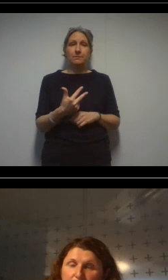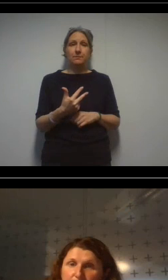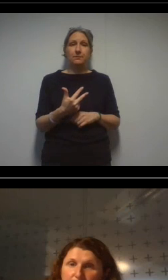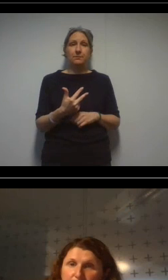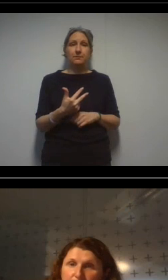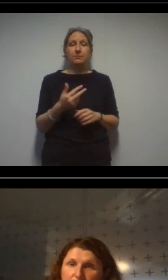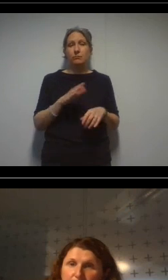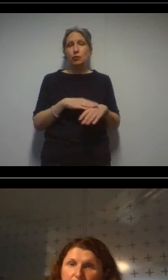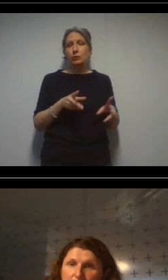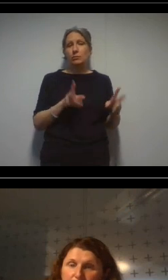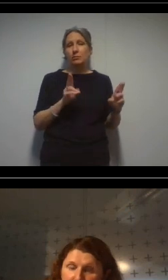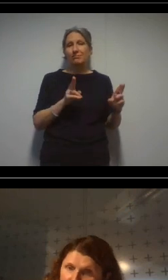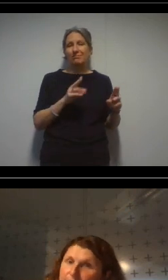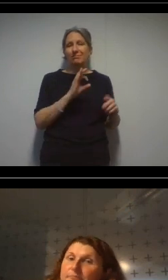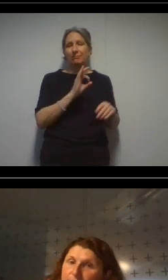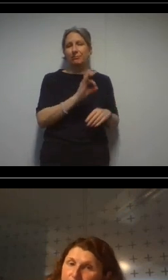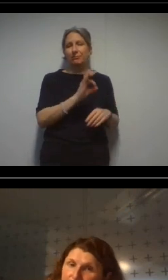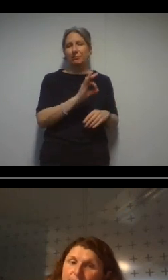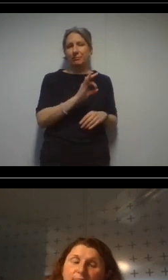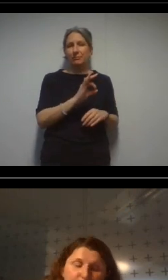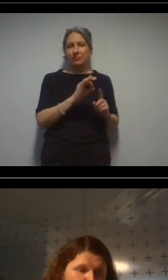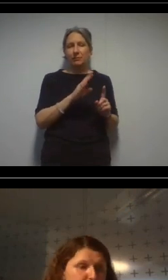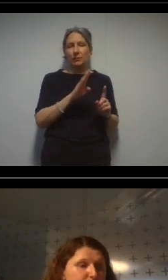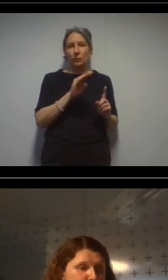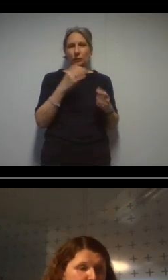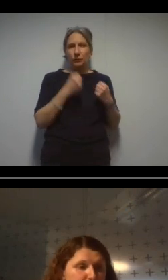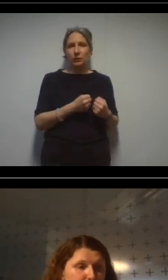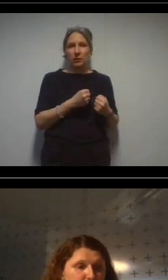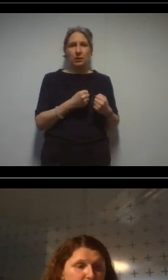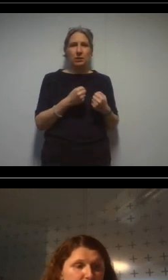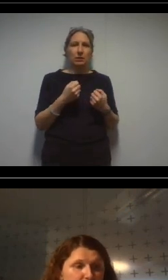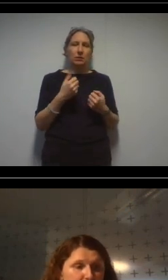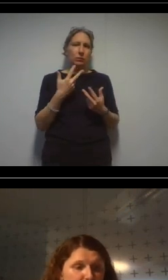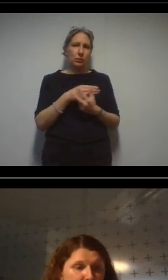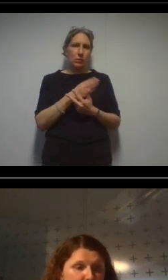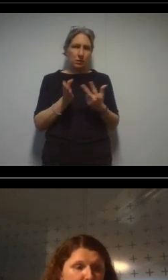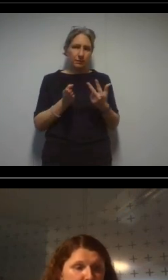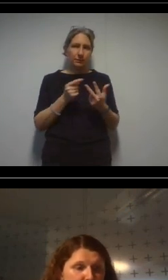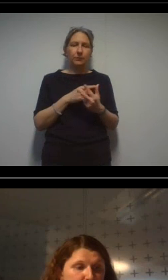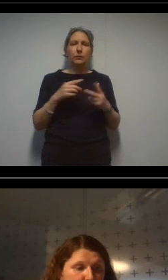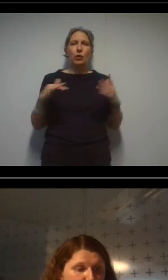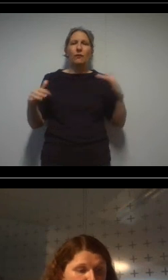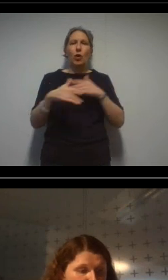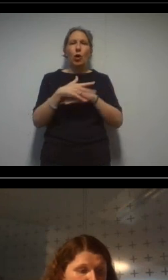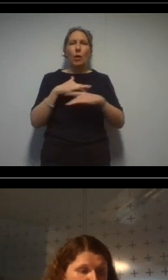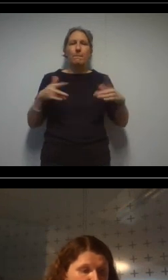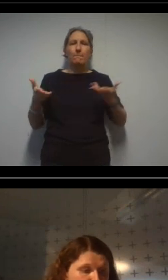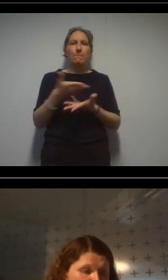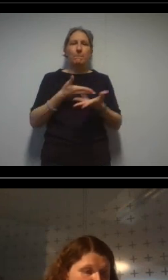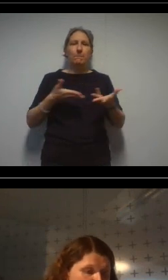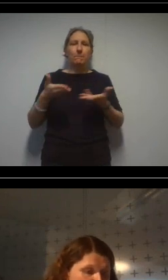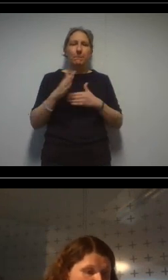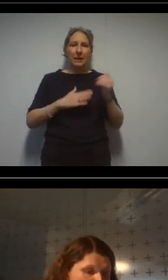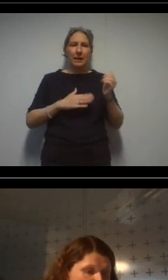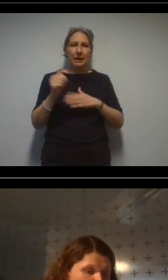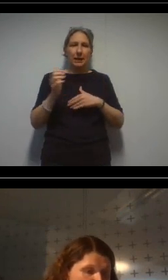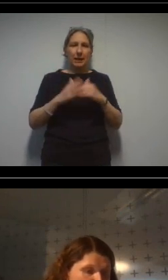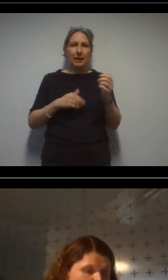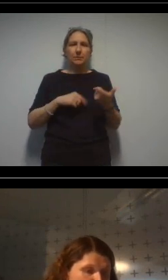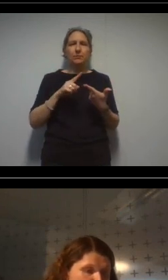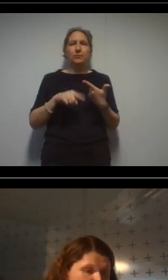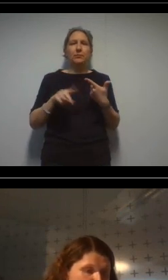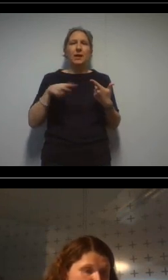partie-là, pardon, de créer des vocations, on a des forums découverte des métiers, une action qui s'appelle « Ma fonction, mon